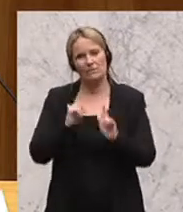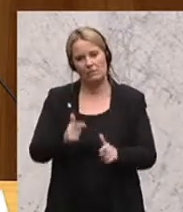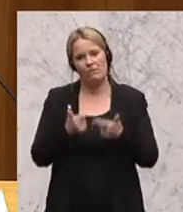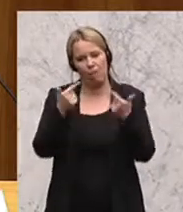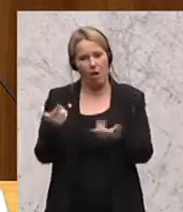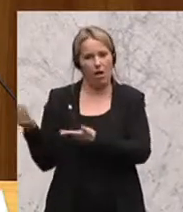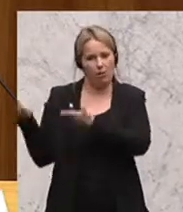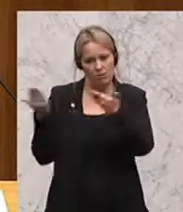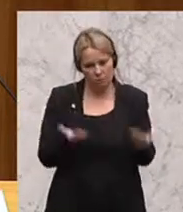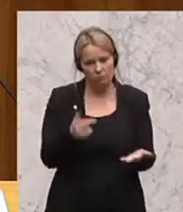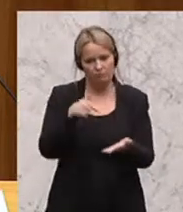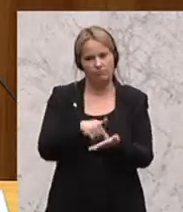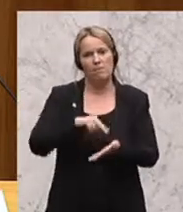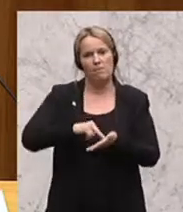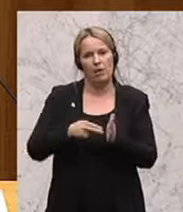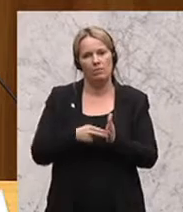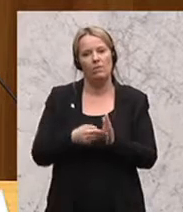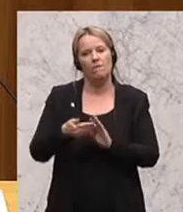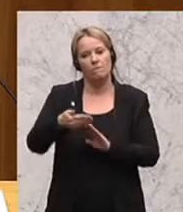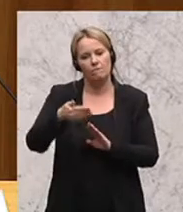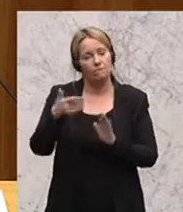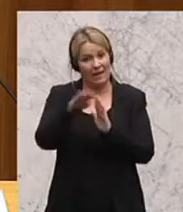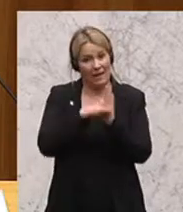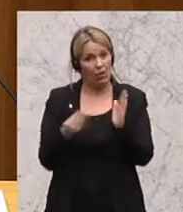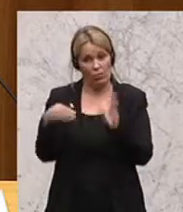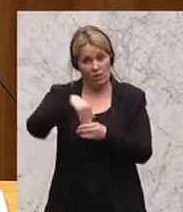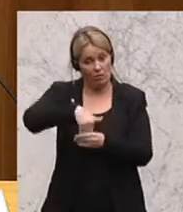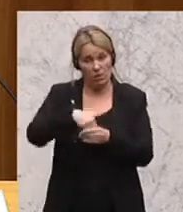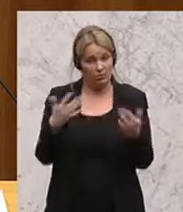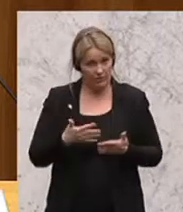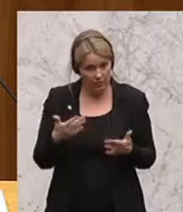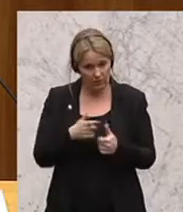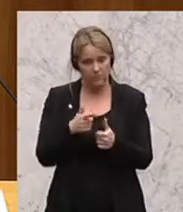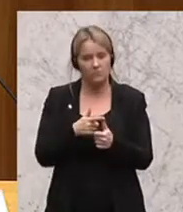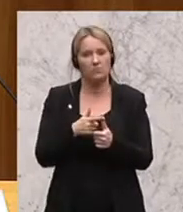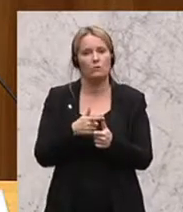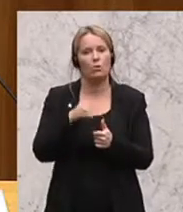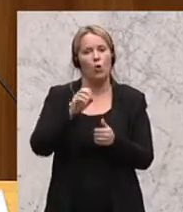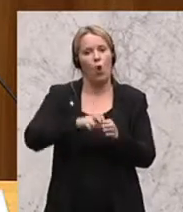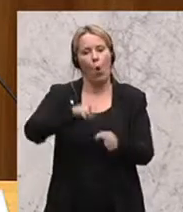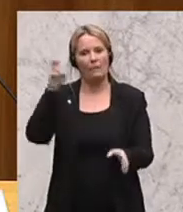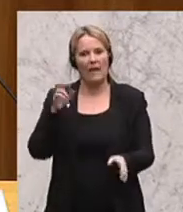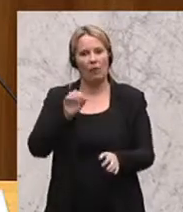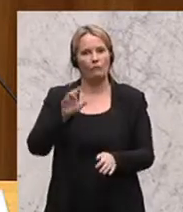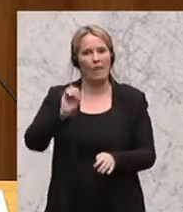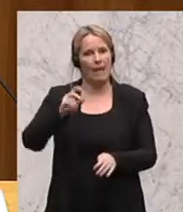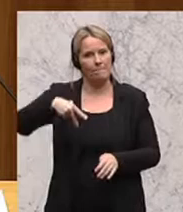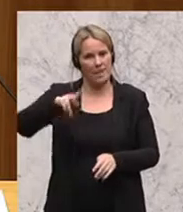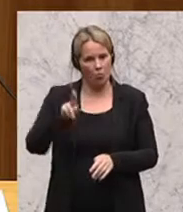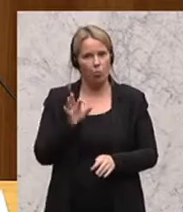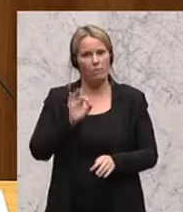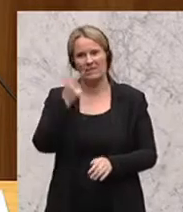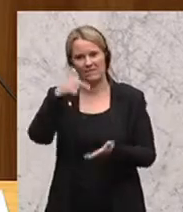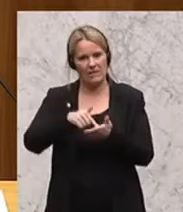Gesetzesvorlage vorzulegen, welche folgende Regelungen beinhaltet. Eine Opting-out für EPUs bis